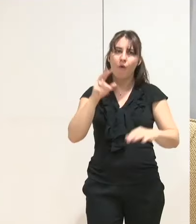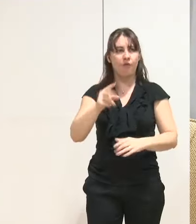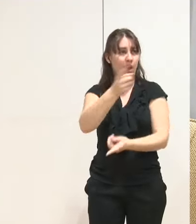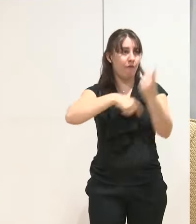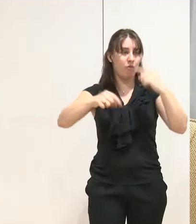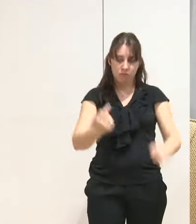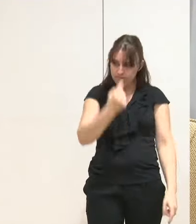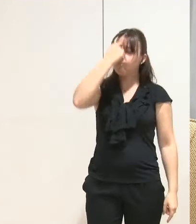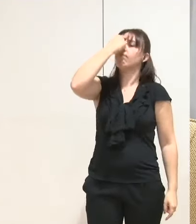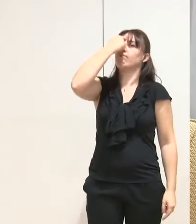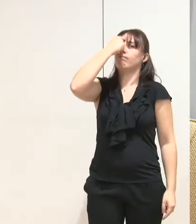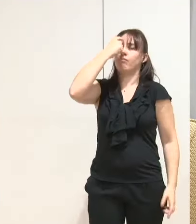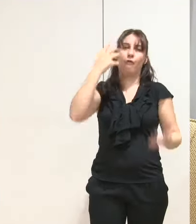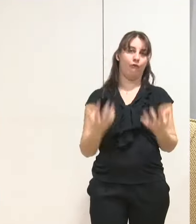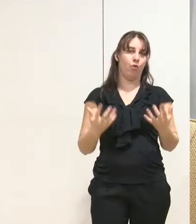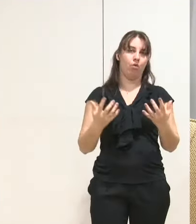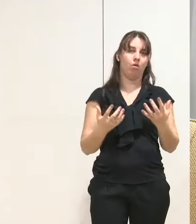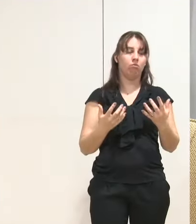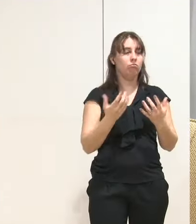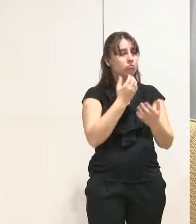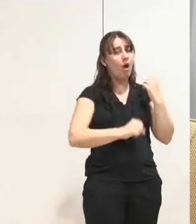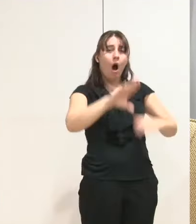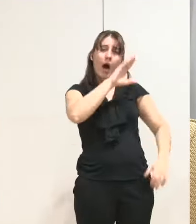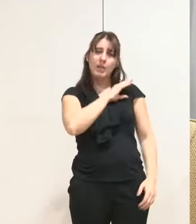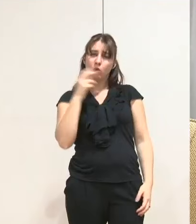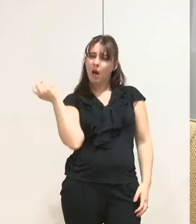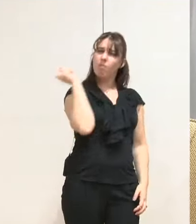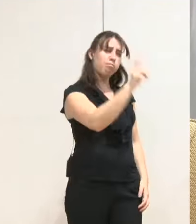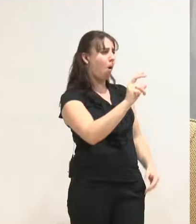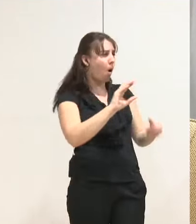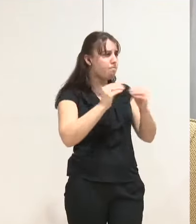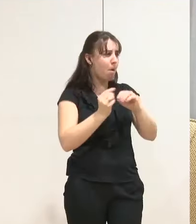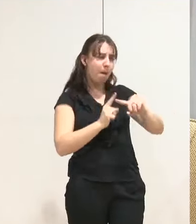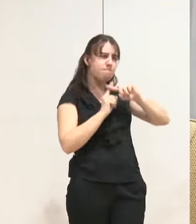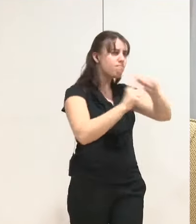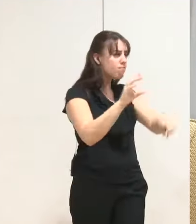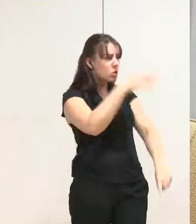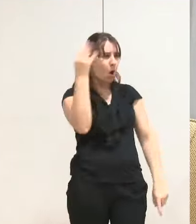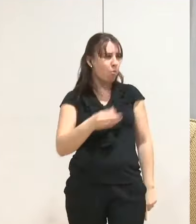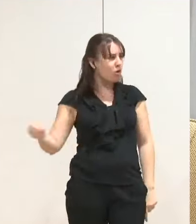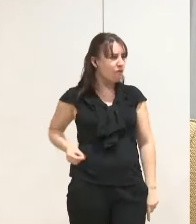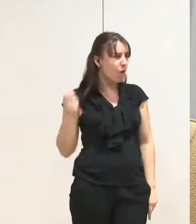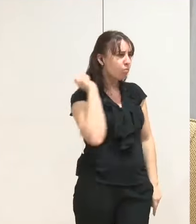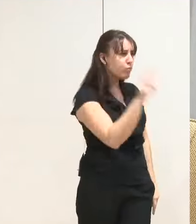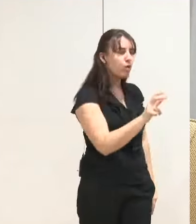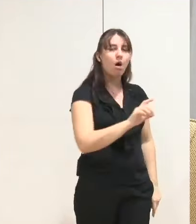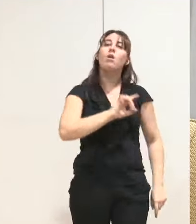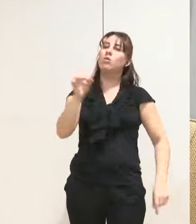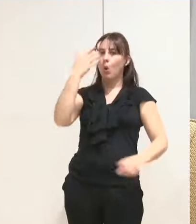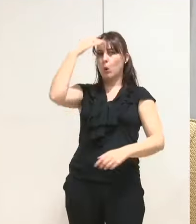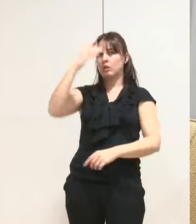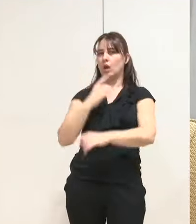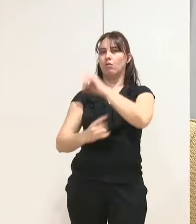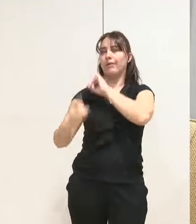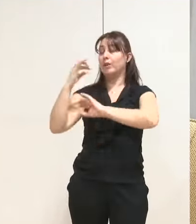rendiez compte je vous tiens pas pour seul responsable du problème qui a aujourd'hui à Grenoble on sait Grenoble historiquement a